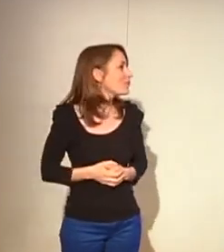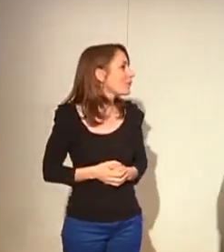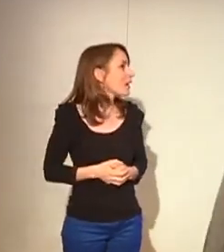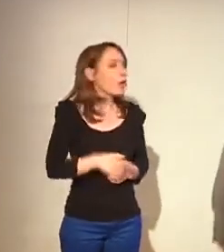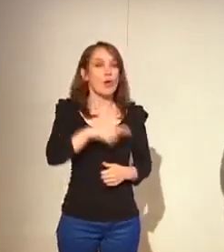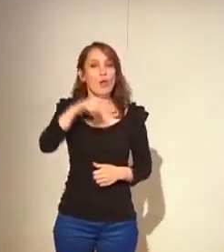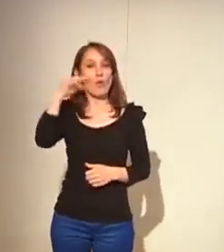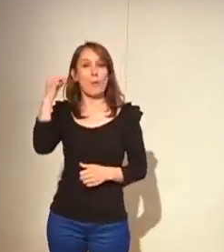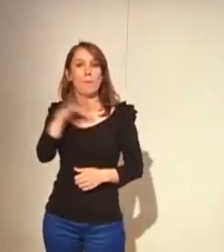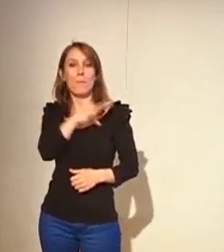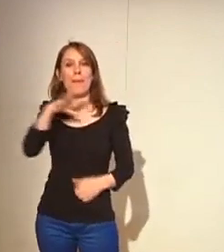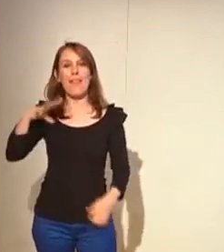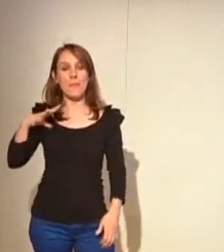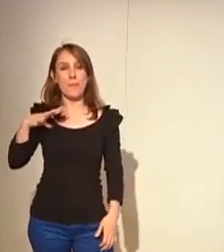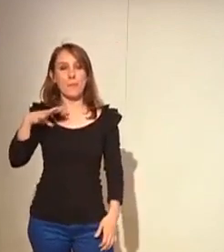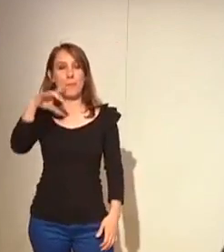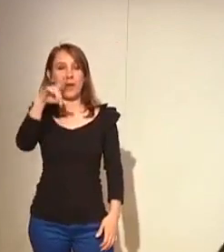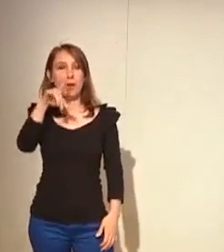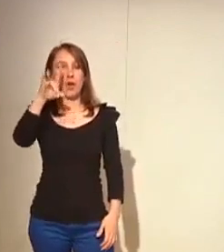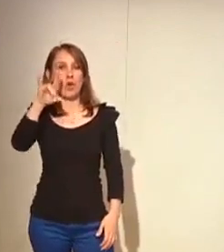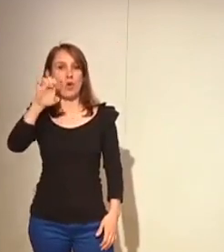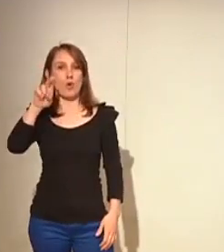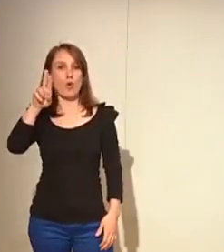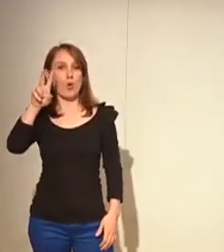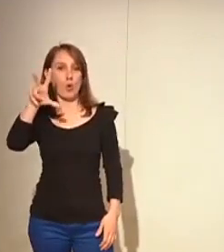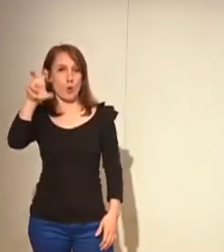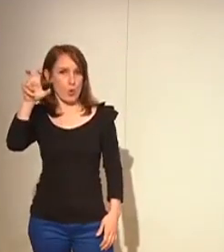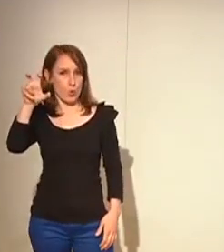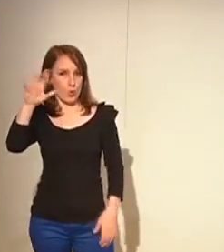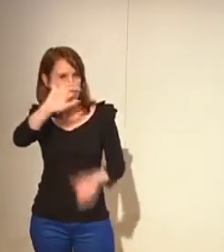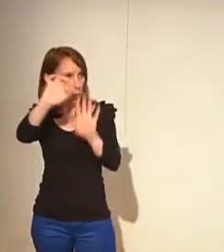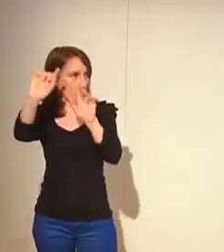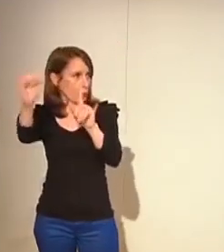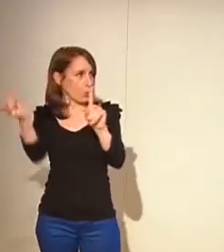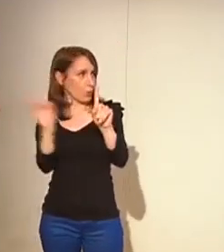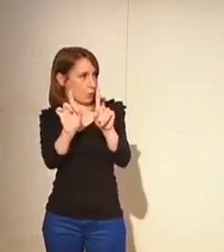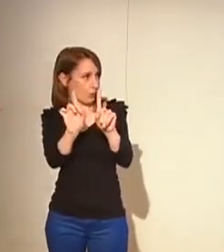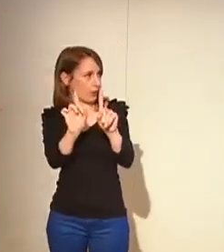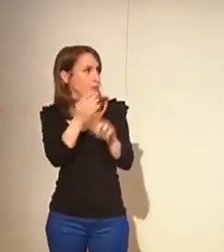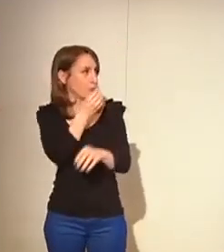va venir faire assesseuse ou assux ou